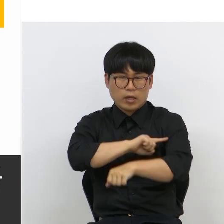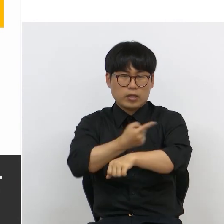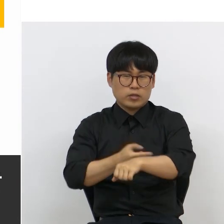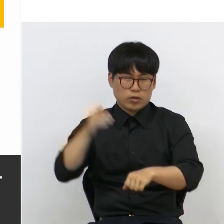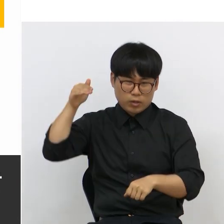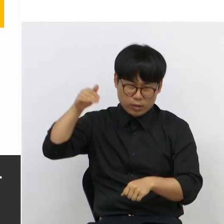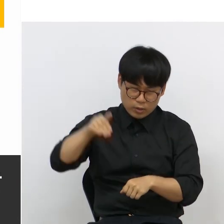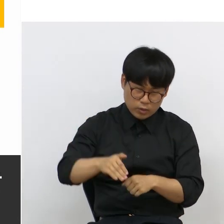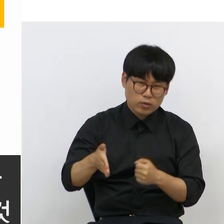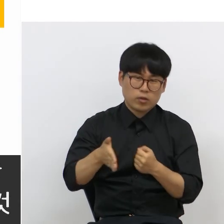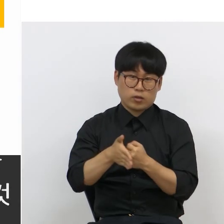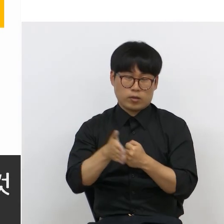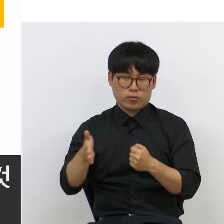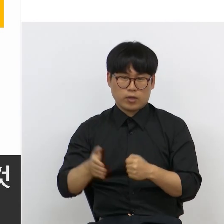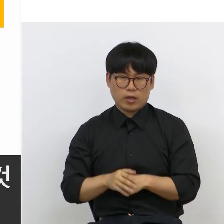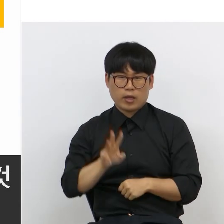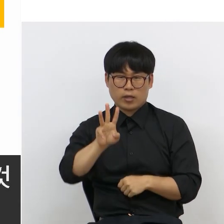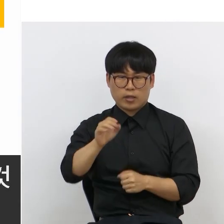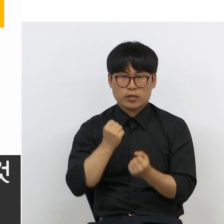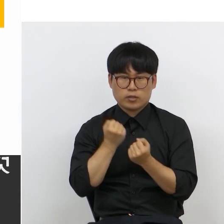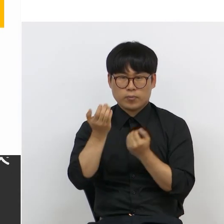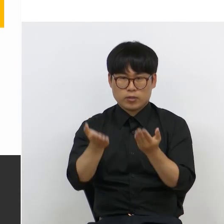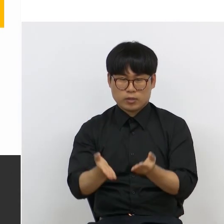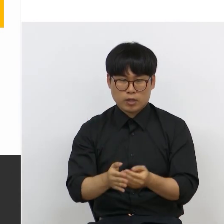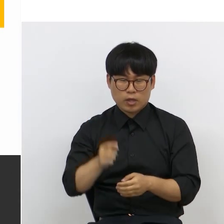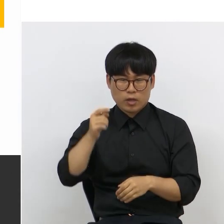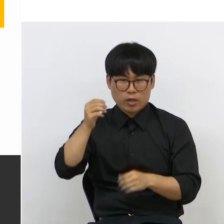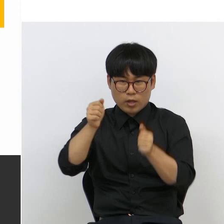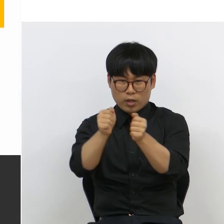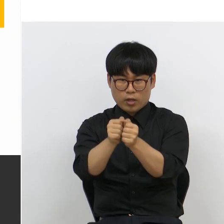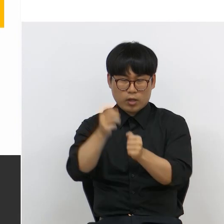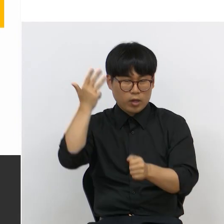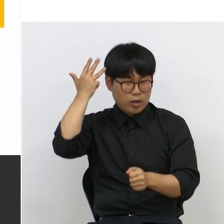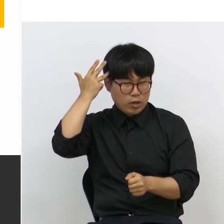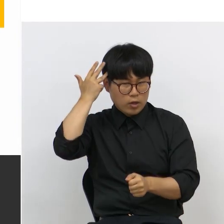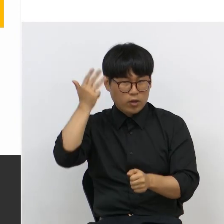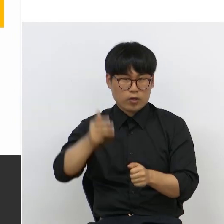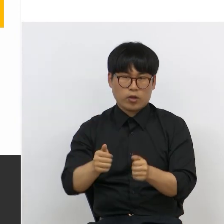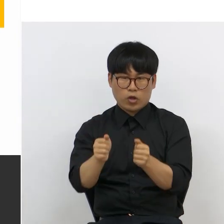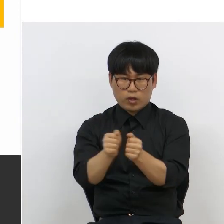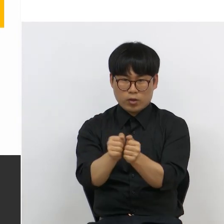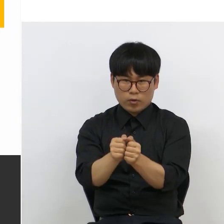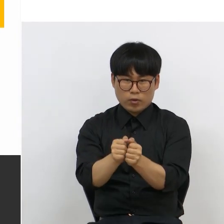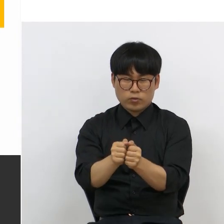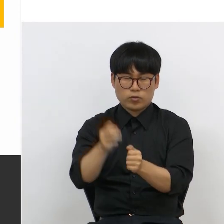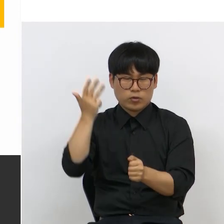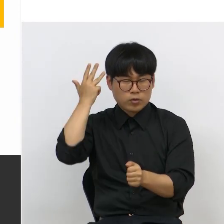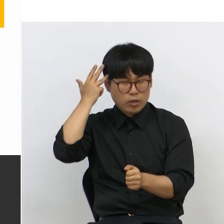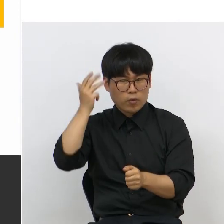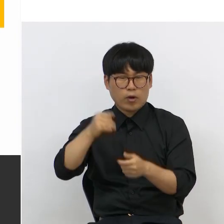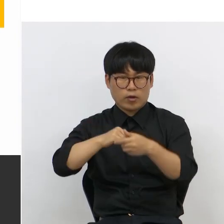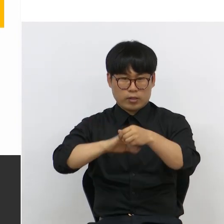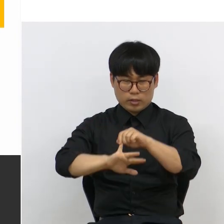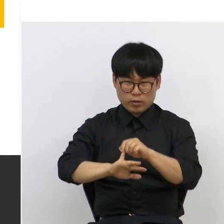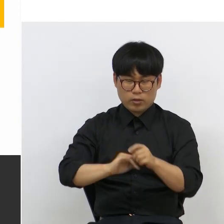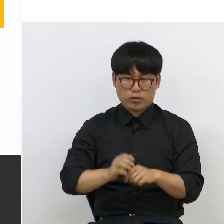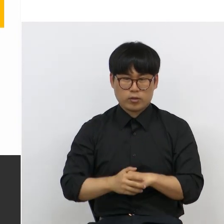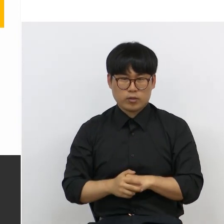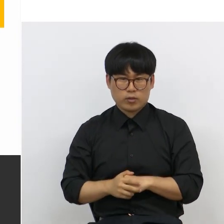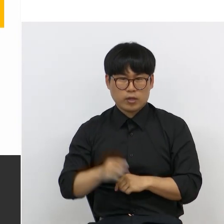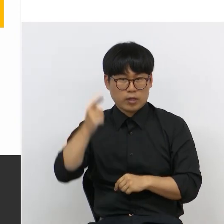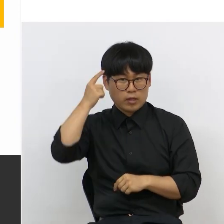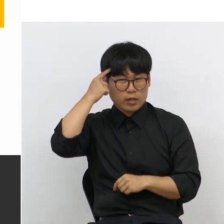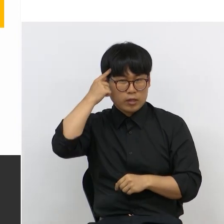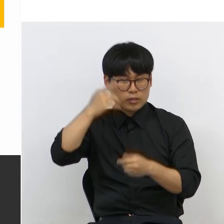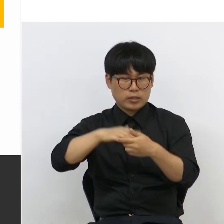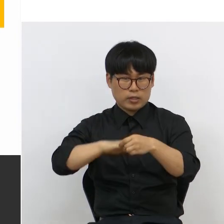그래서 세 가지를 말씀드리면 뇌 기형, 와우의 기형, 뇌의 그러니까 기능, 다시 말해 인지 기능, 그